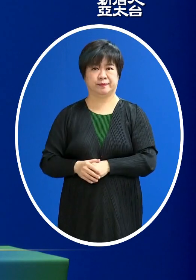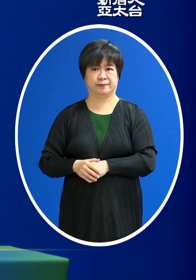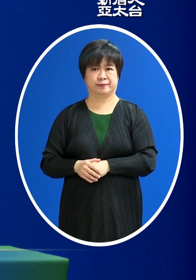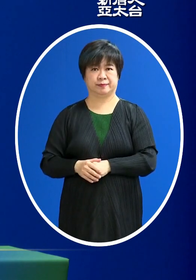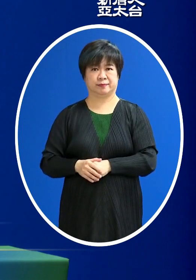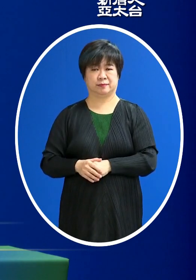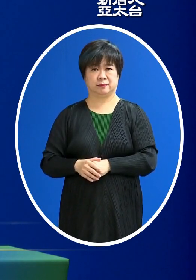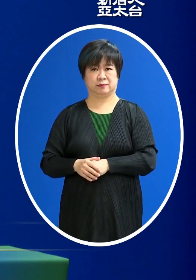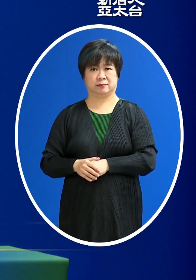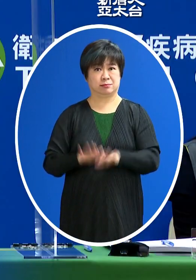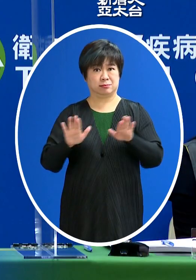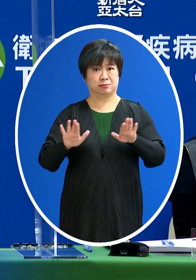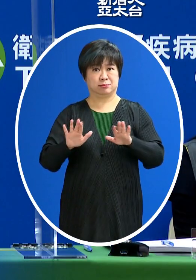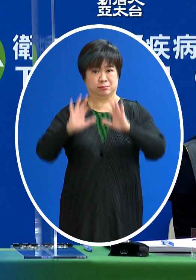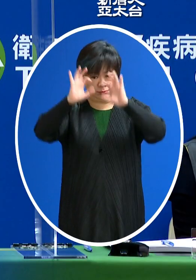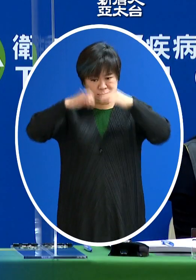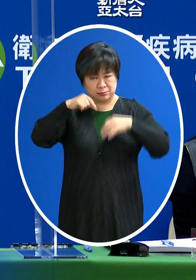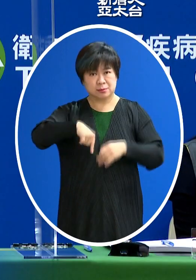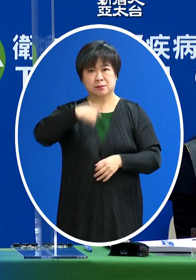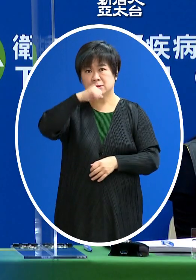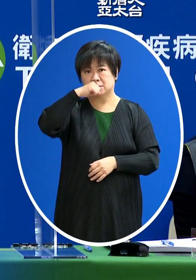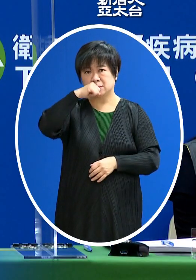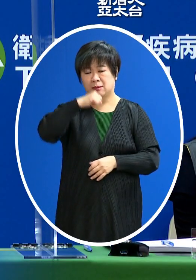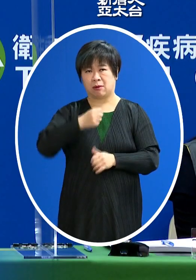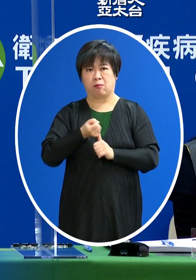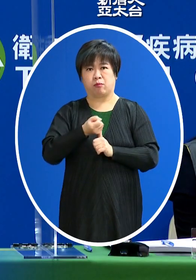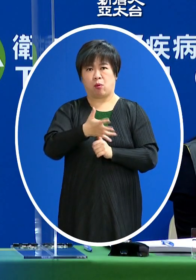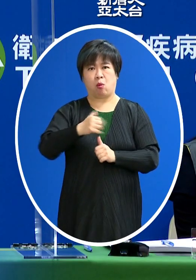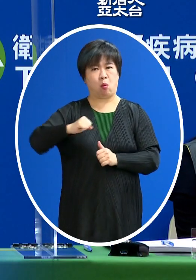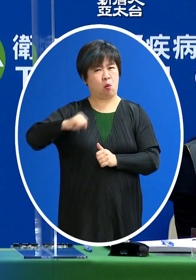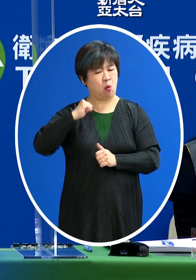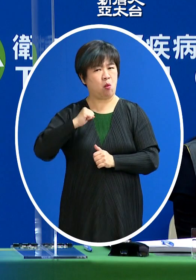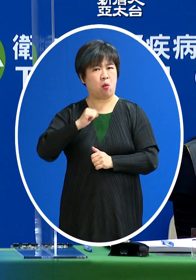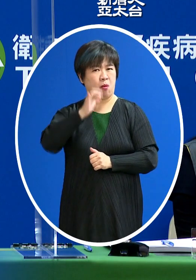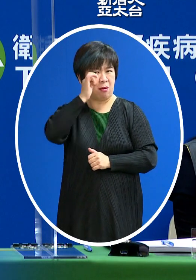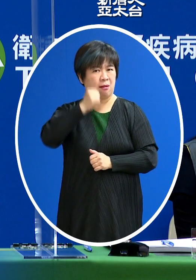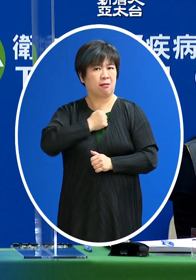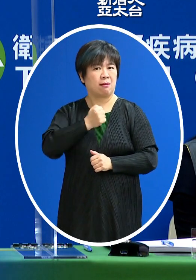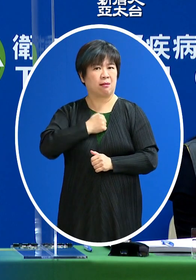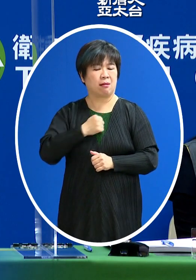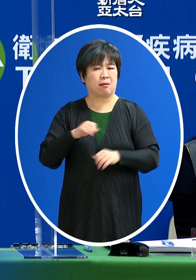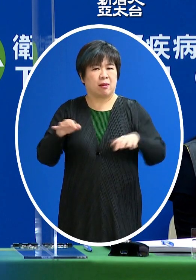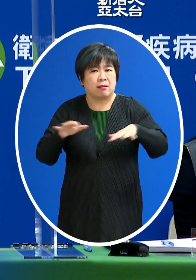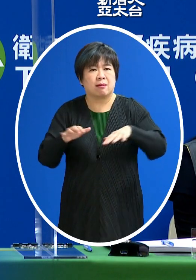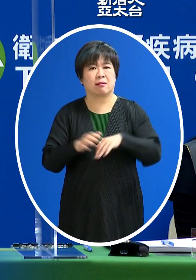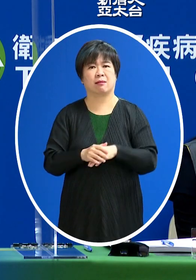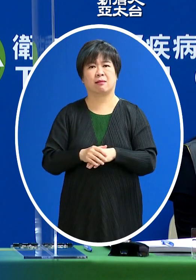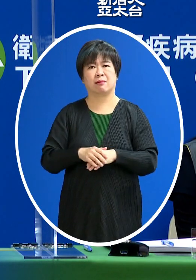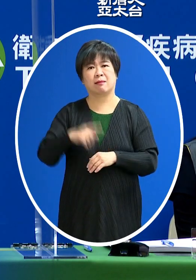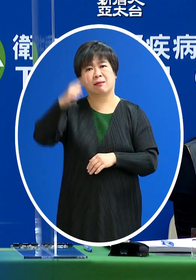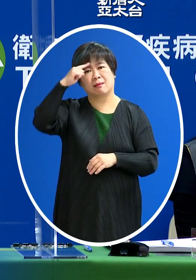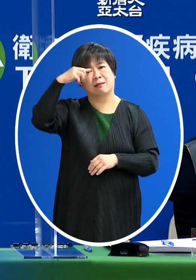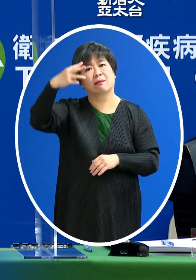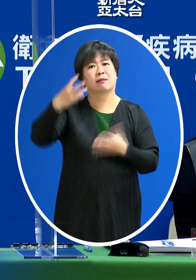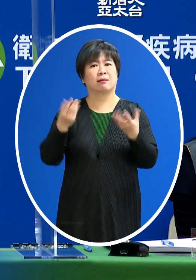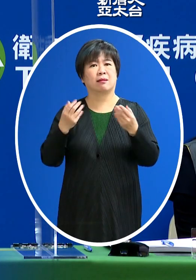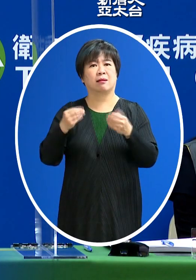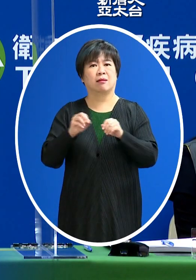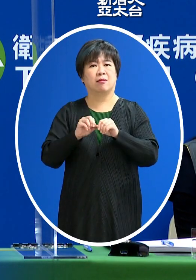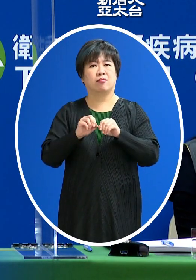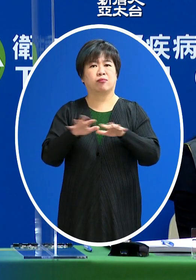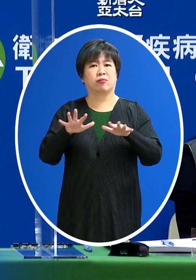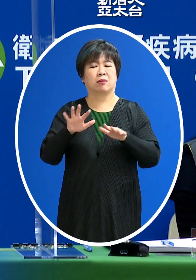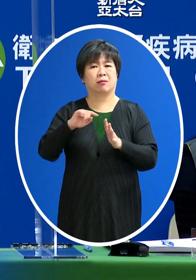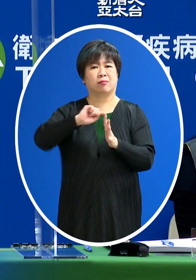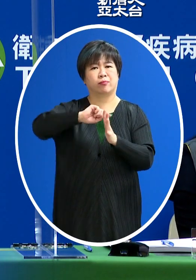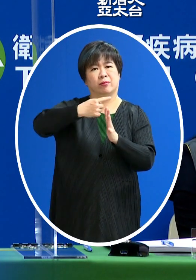事件都是同一个序列， 看到它的一个传播的力量。大概不要3天就往下一波